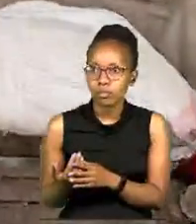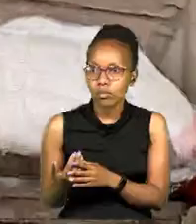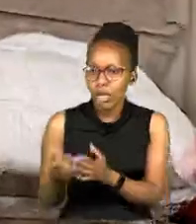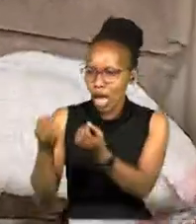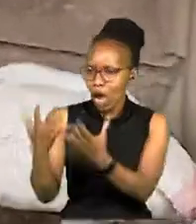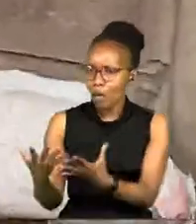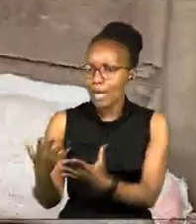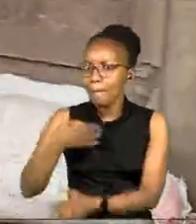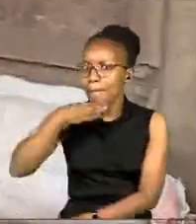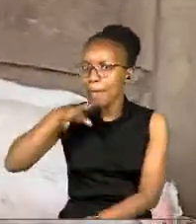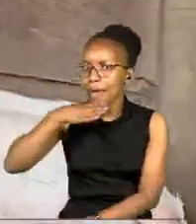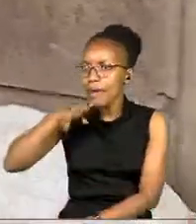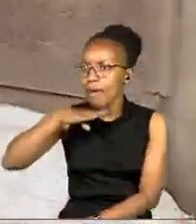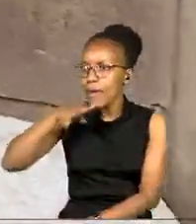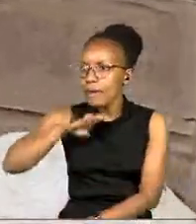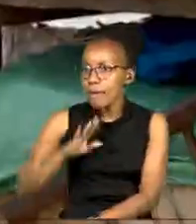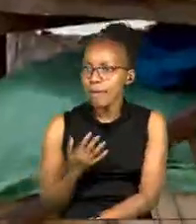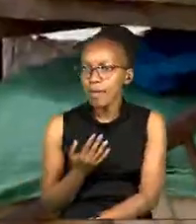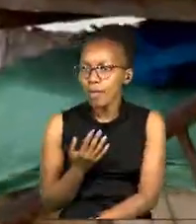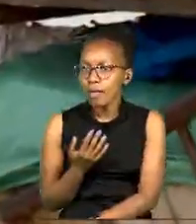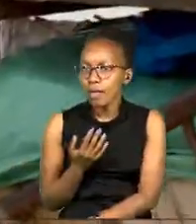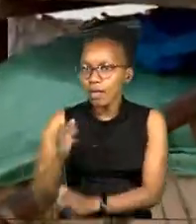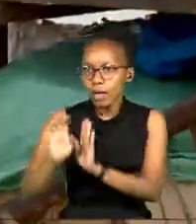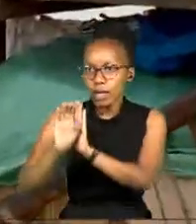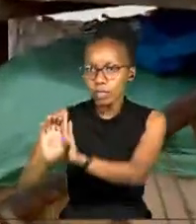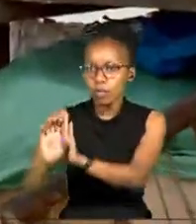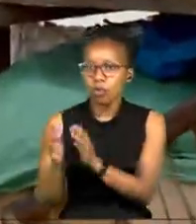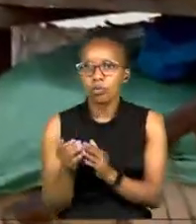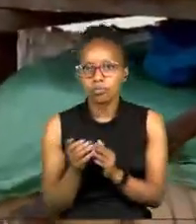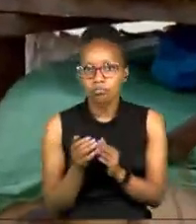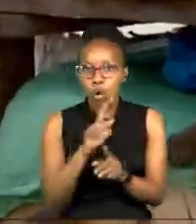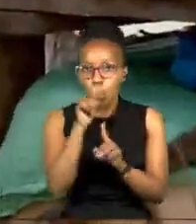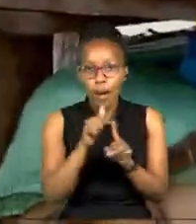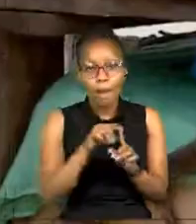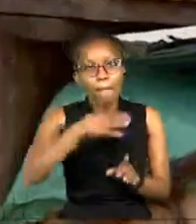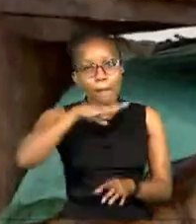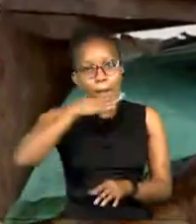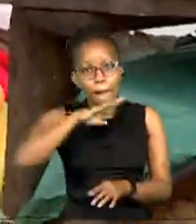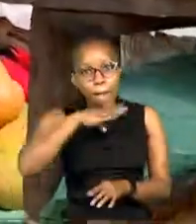ngapi za maembe? Wakati kama tuseme for example kwa wakati maembe ishakuwa mzuri.